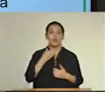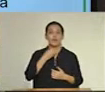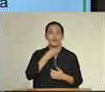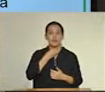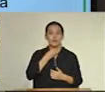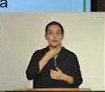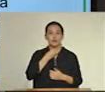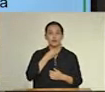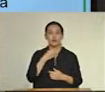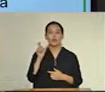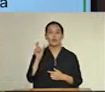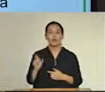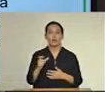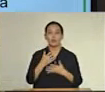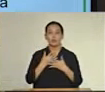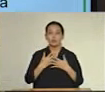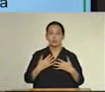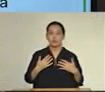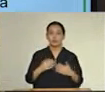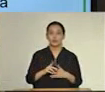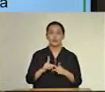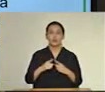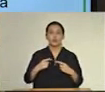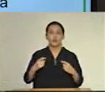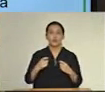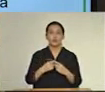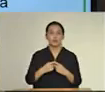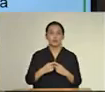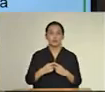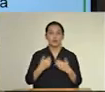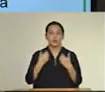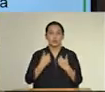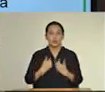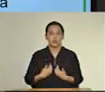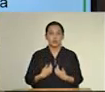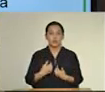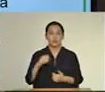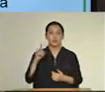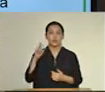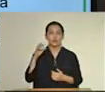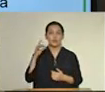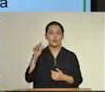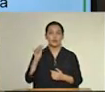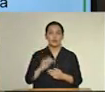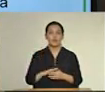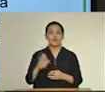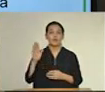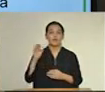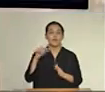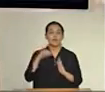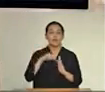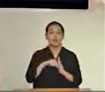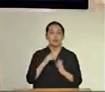hayvonlar, odamlar, organizmi, ya'ni ularning to'qimalari, hujayralari va hujayradagi